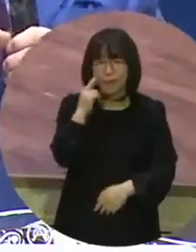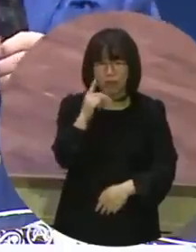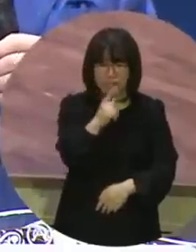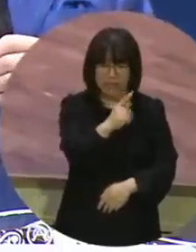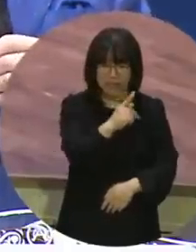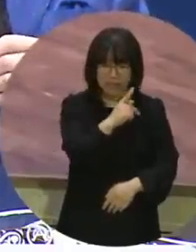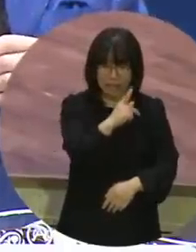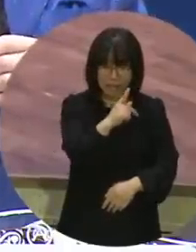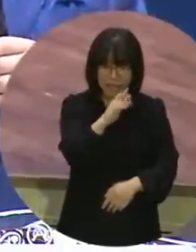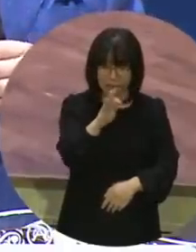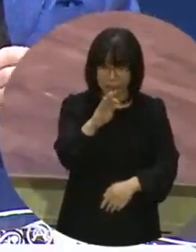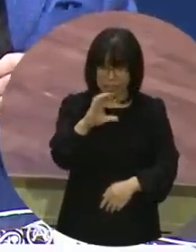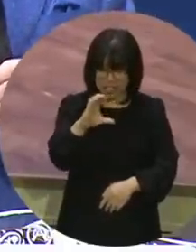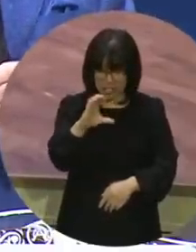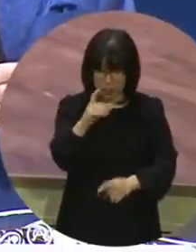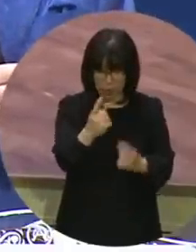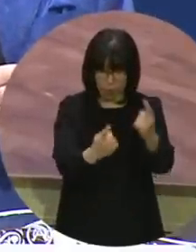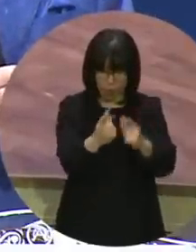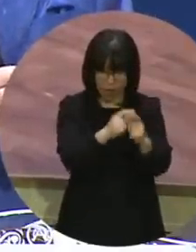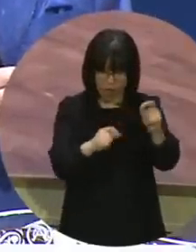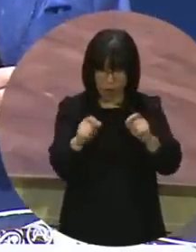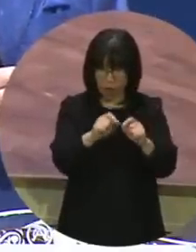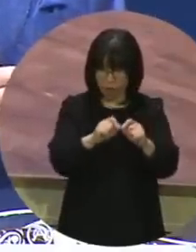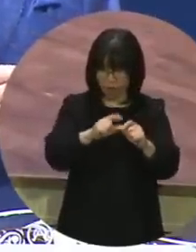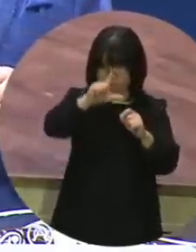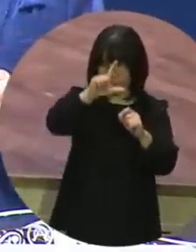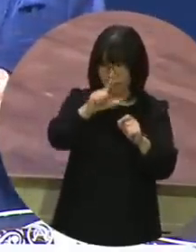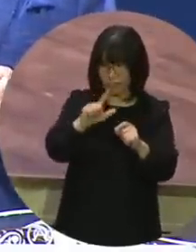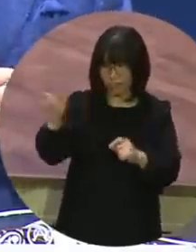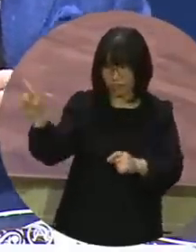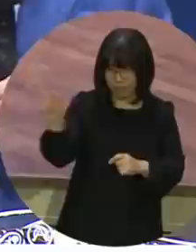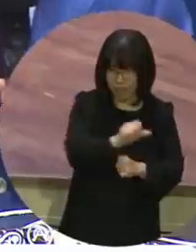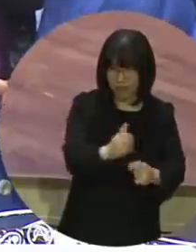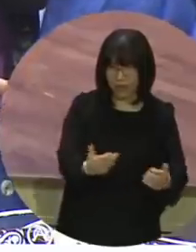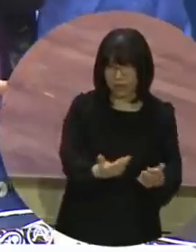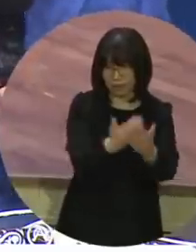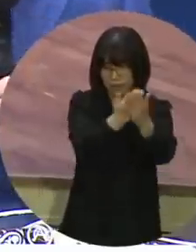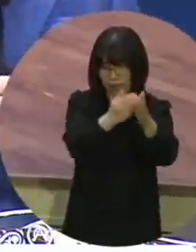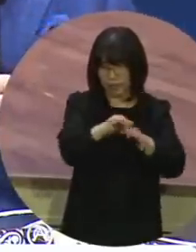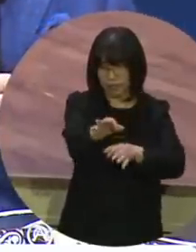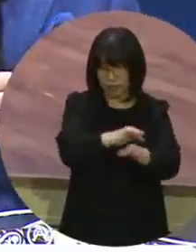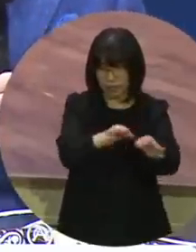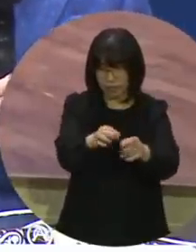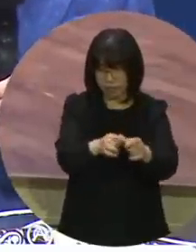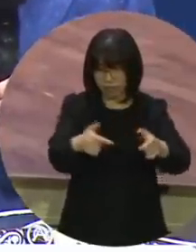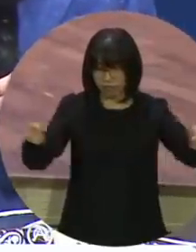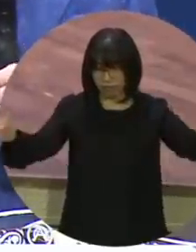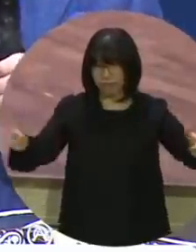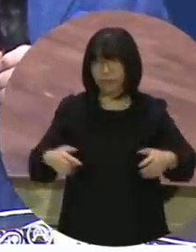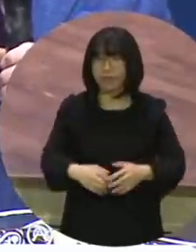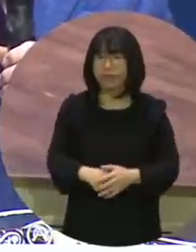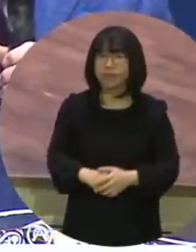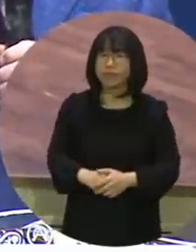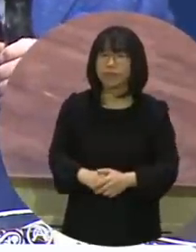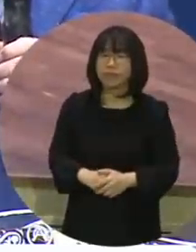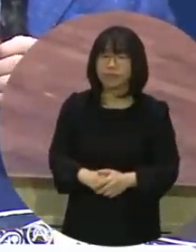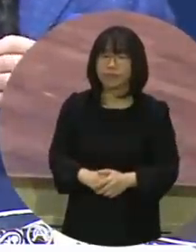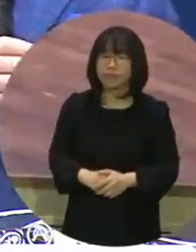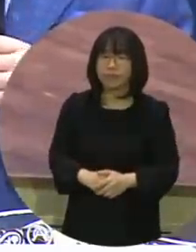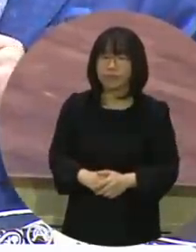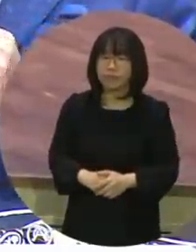KFC를 넘겨있어. 최고 성장이요. 지금 일어나고 있습니다. 그래서 이 지금